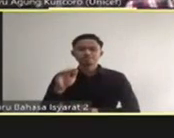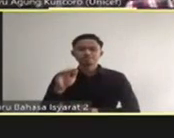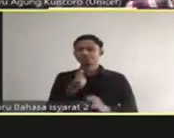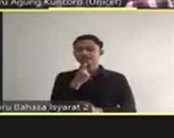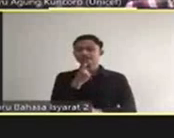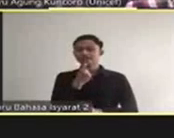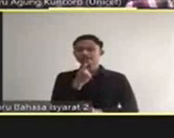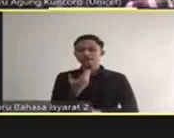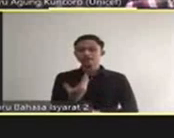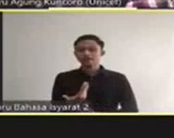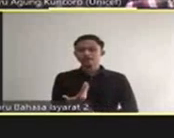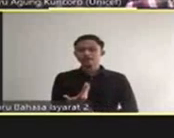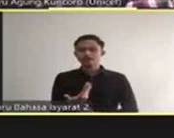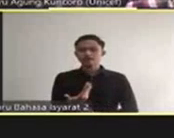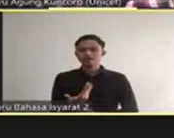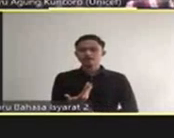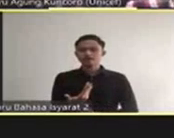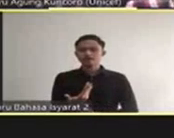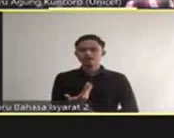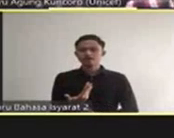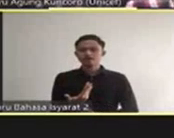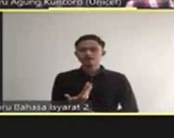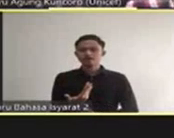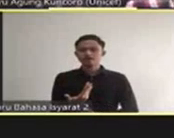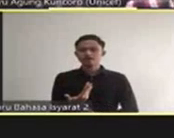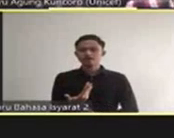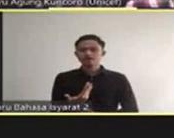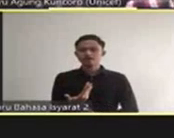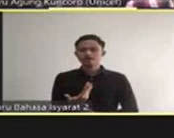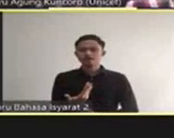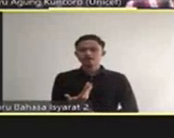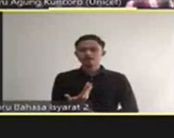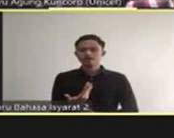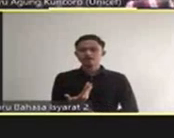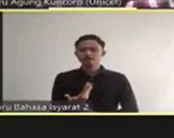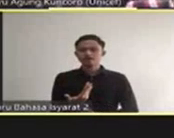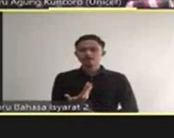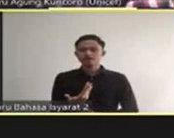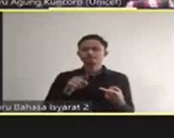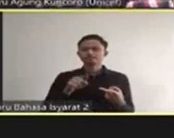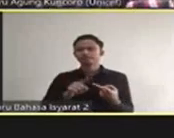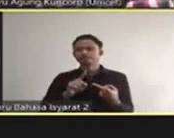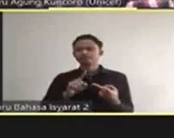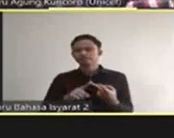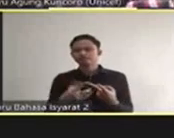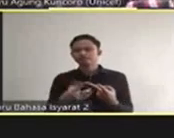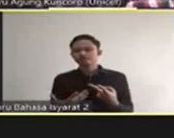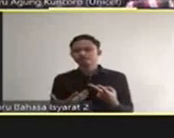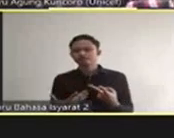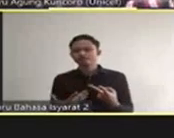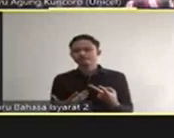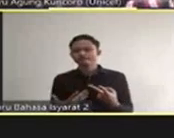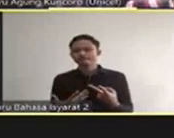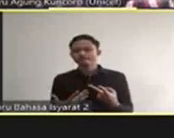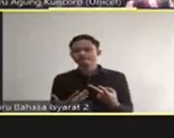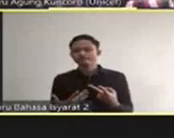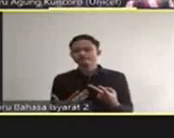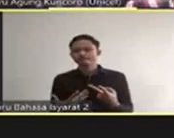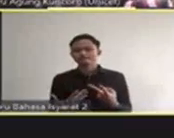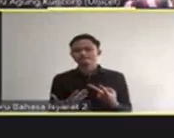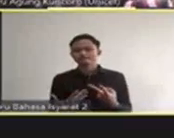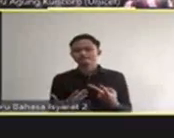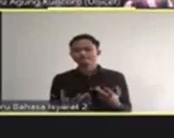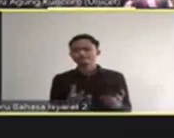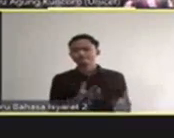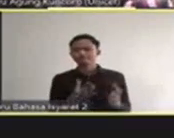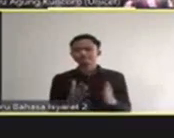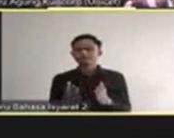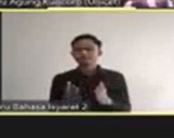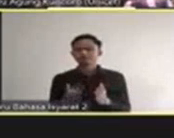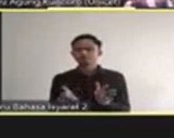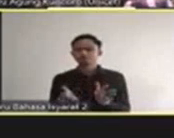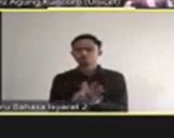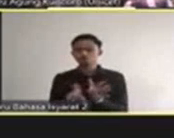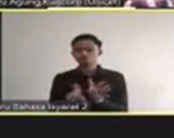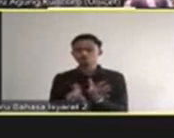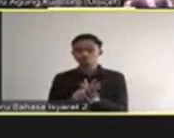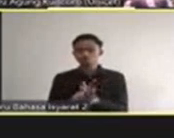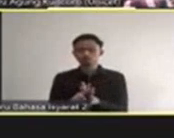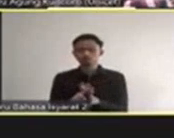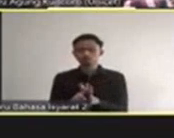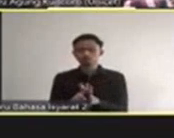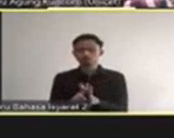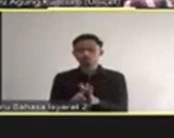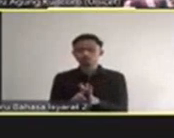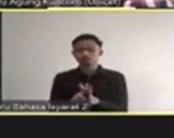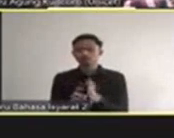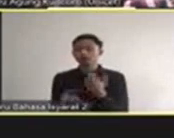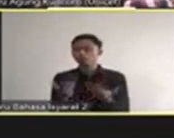melakukan belajar dari rumah, terus kemudian bagaimana kemudian nanti jika diputuskan untuk adanya